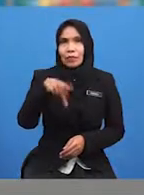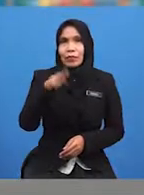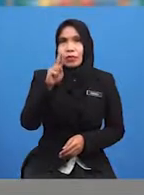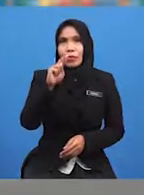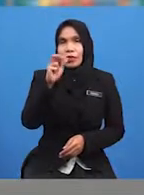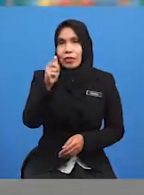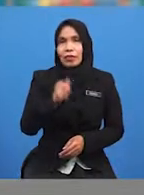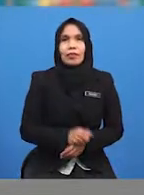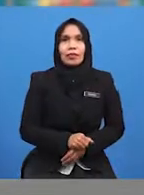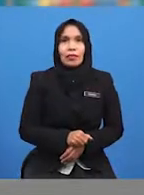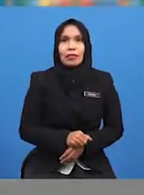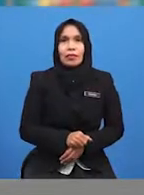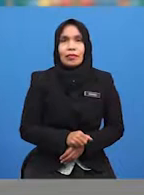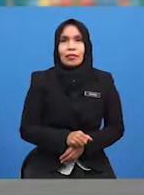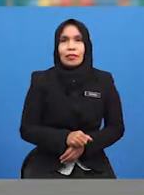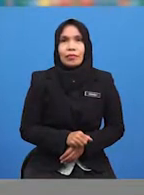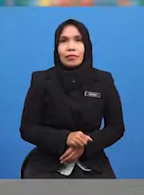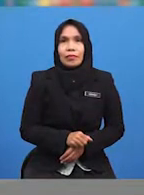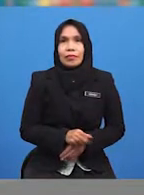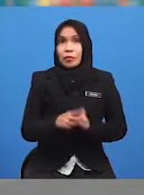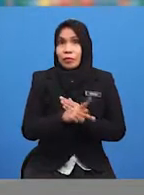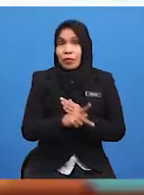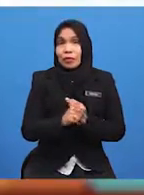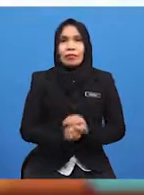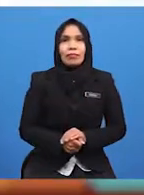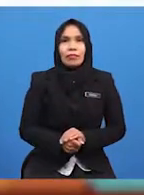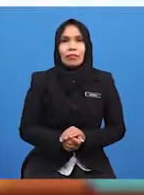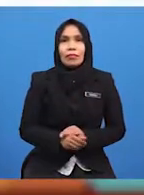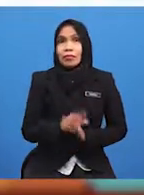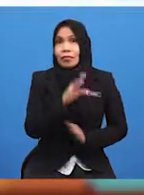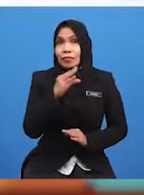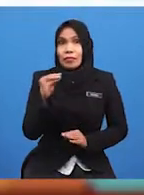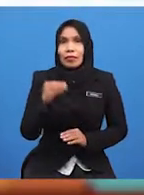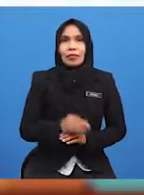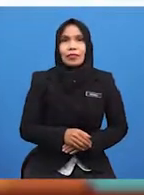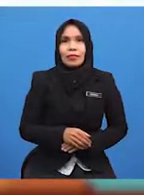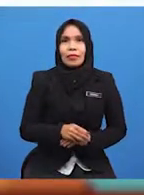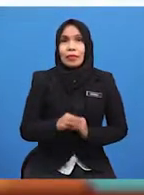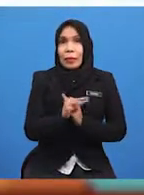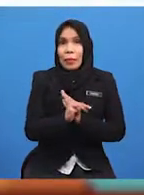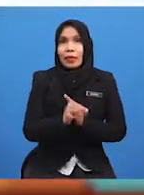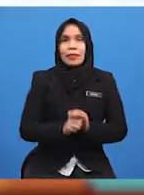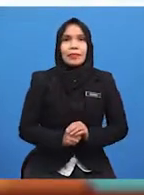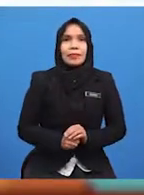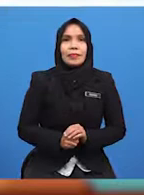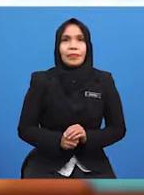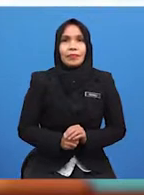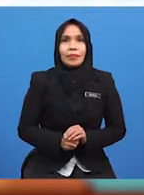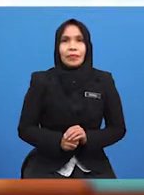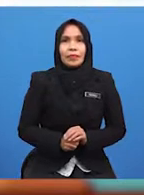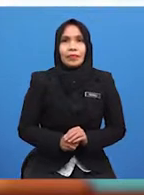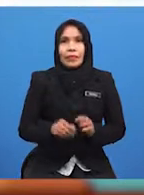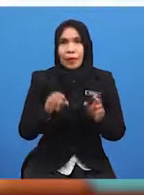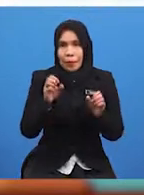pembentukkan negeri-negeri setelah ini penting kepada British tindakan ini membolehkan British menguasai